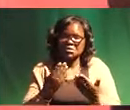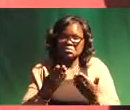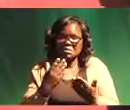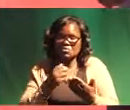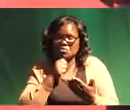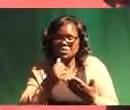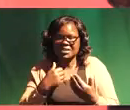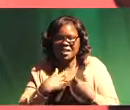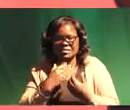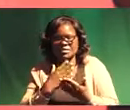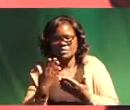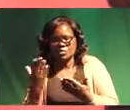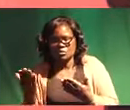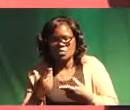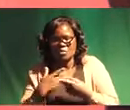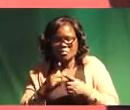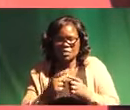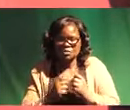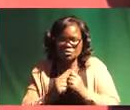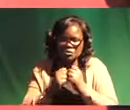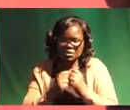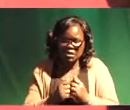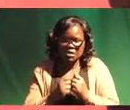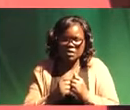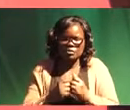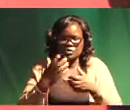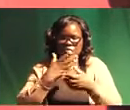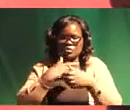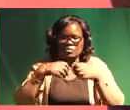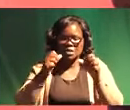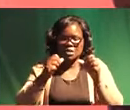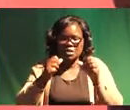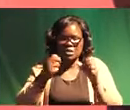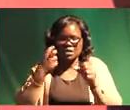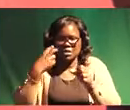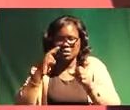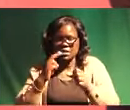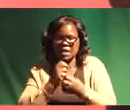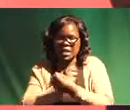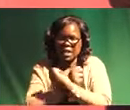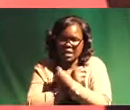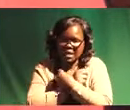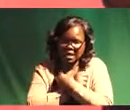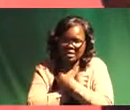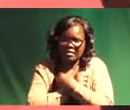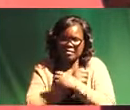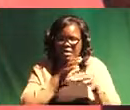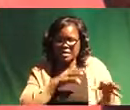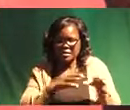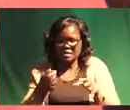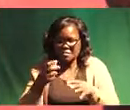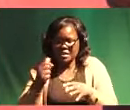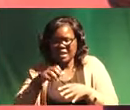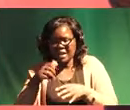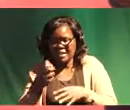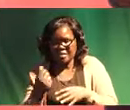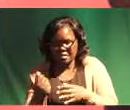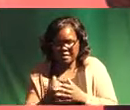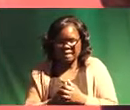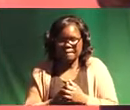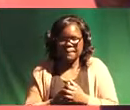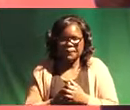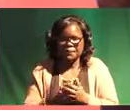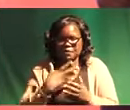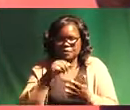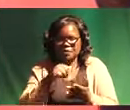cha kufanya, lakini tuko pamoja tukiwa na president. Mnaona vile wanapenda, kuna hustler funds na fund nyingine mingi